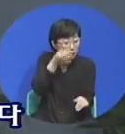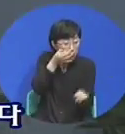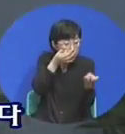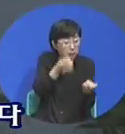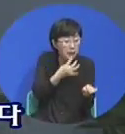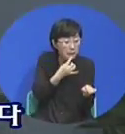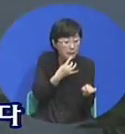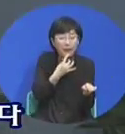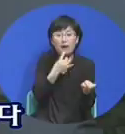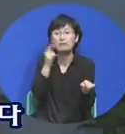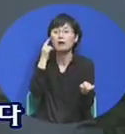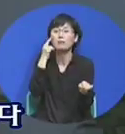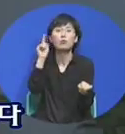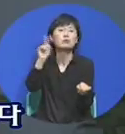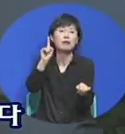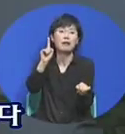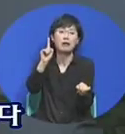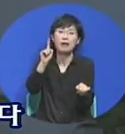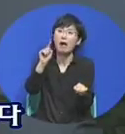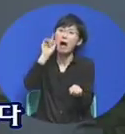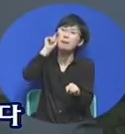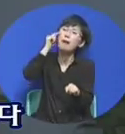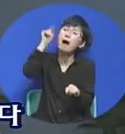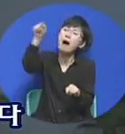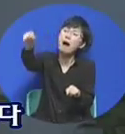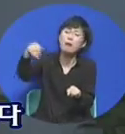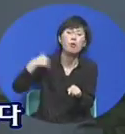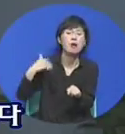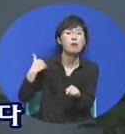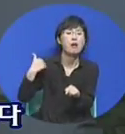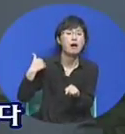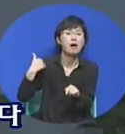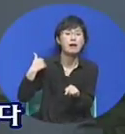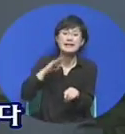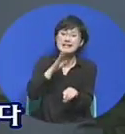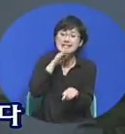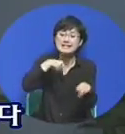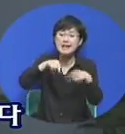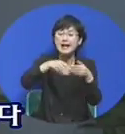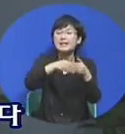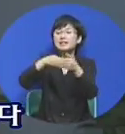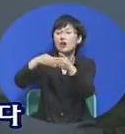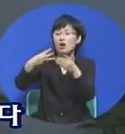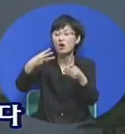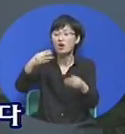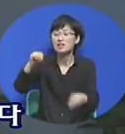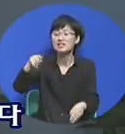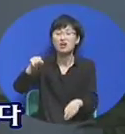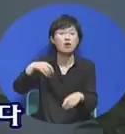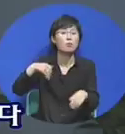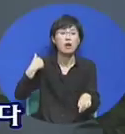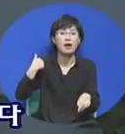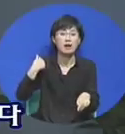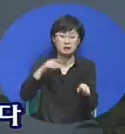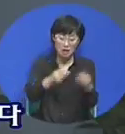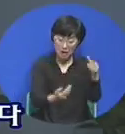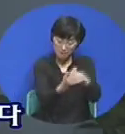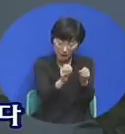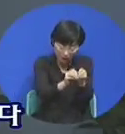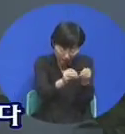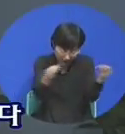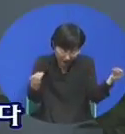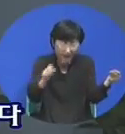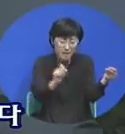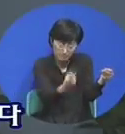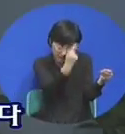돼요. If you're just seized by your reality, you just become a very realistic person. 그러나 사실을 알아야 리더가 될 수 있어요. But if you really want to stand as a leader and not